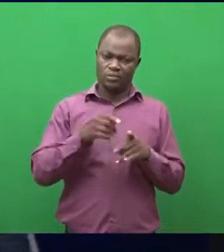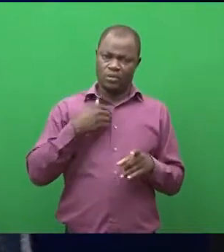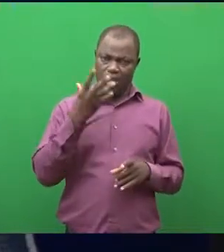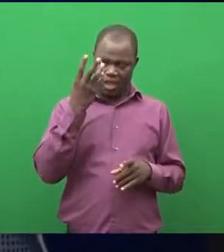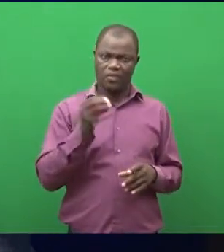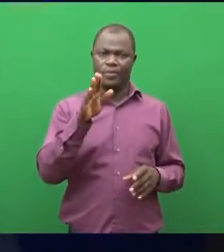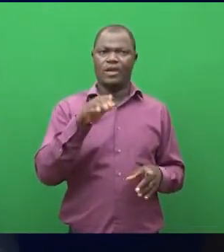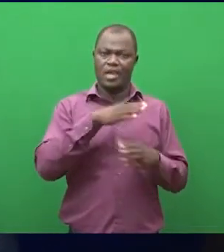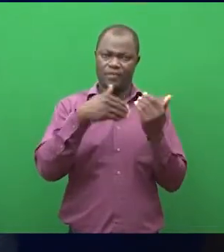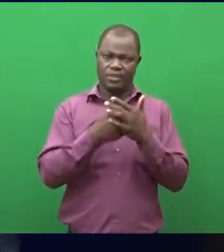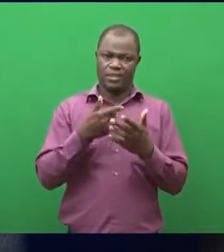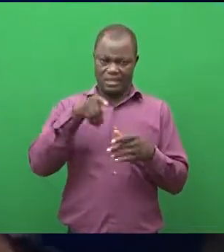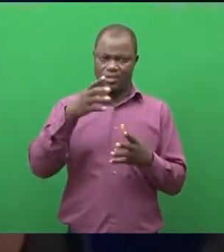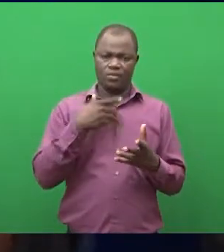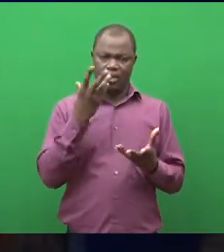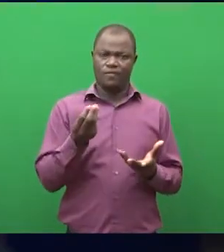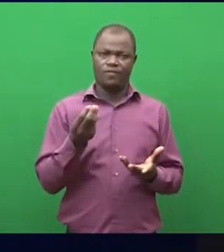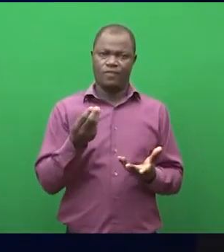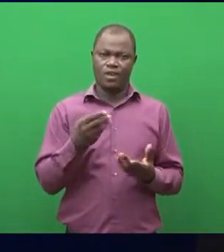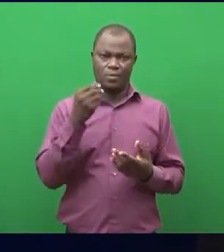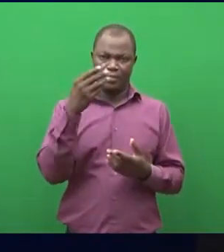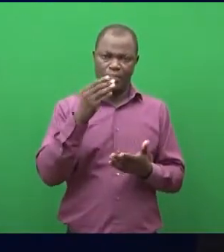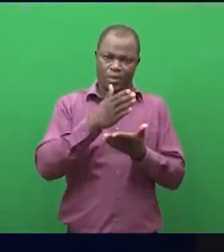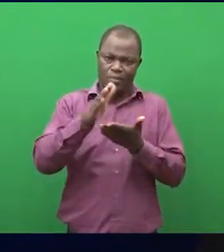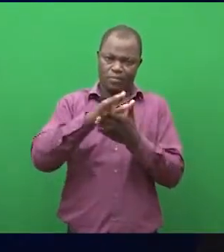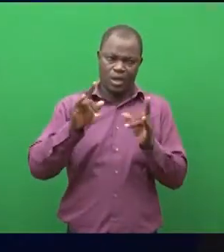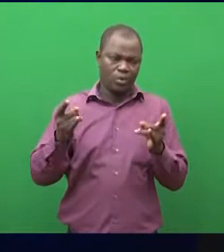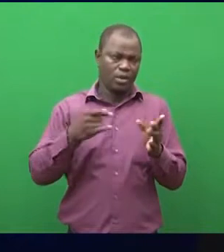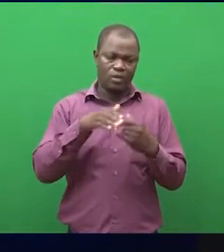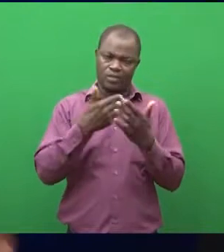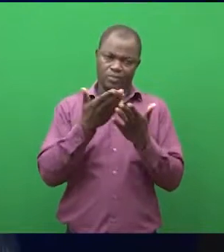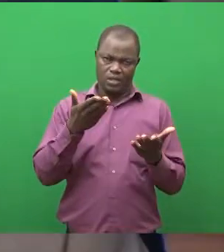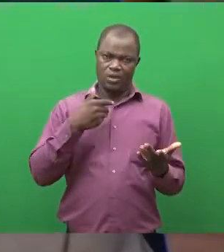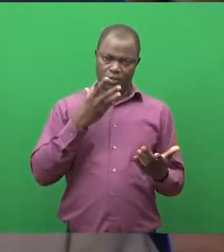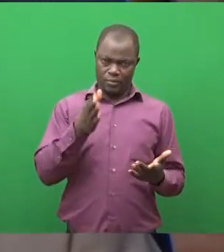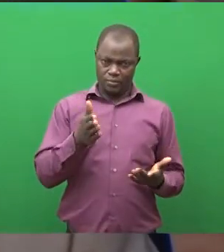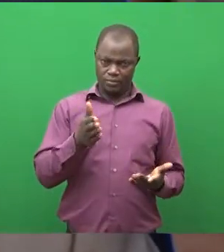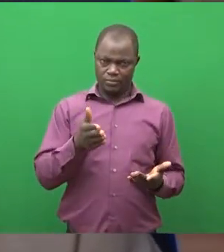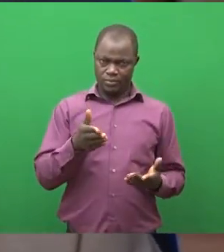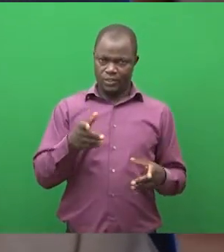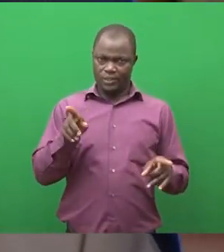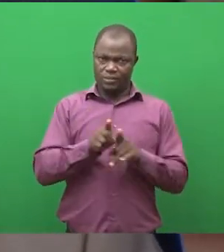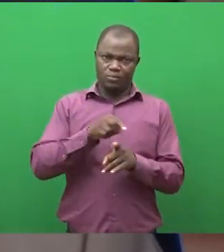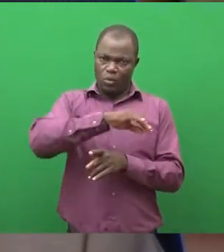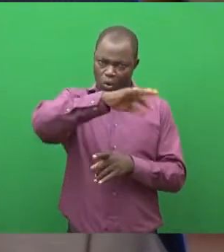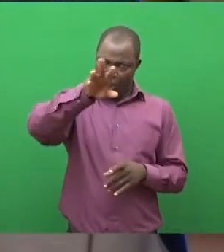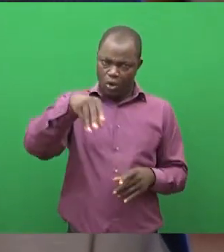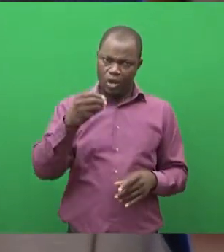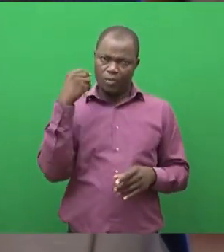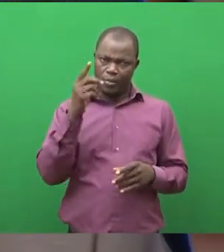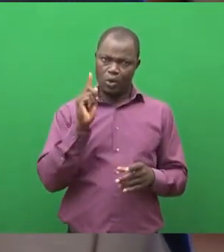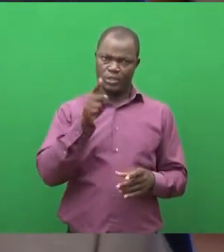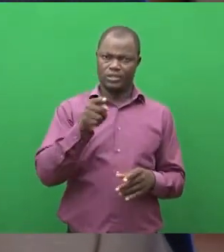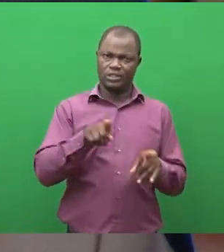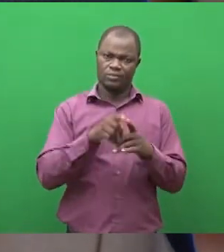tinawo mapackages atakakugadzirirai. Mabhadhariro hamungobhadhari pamwe chete kamwe chete. Munogona kutotanga kubhadhara